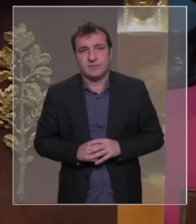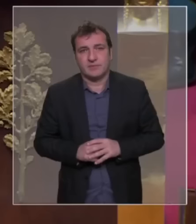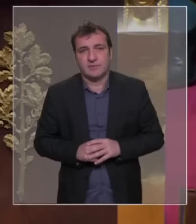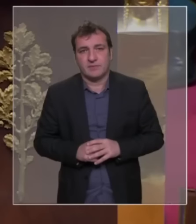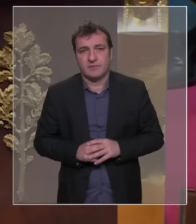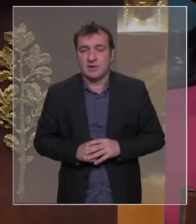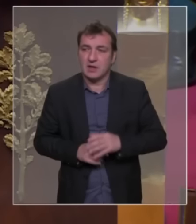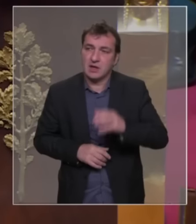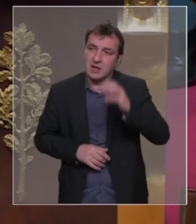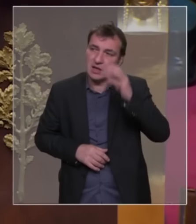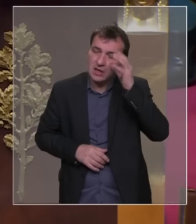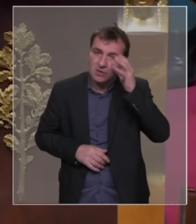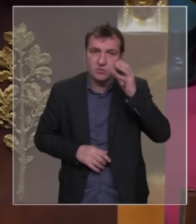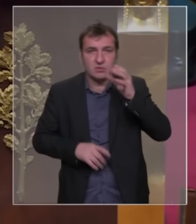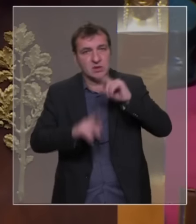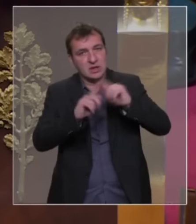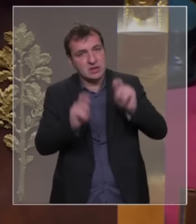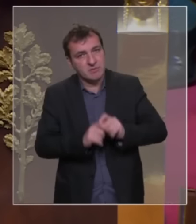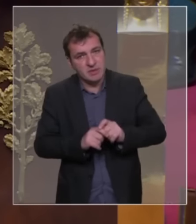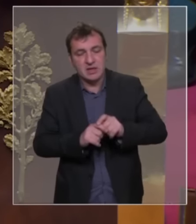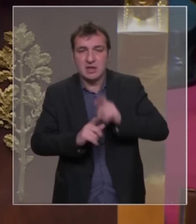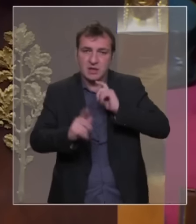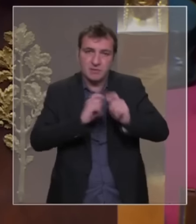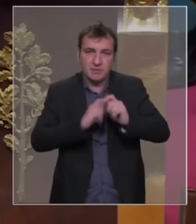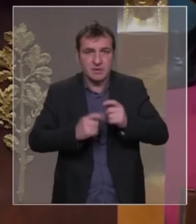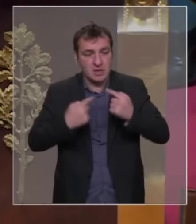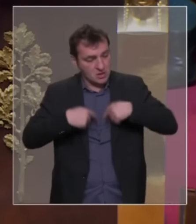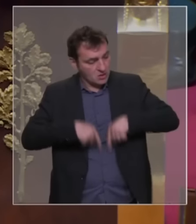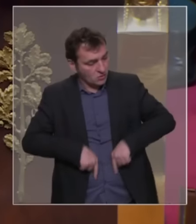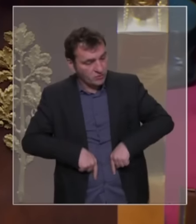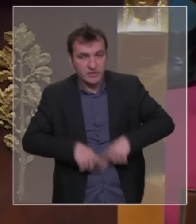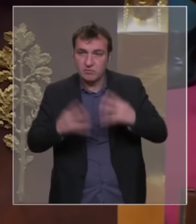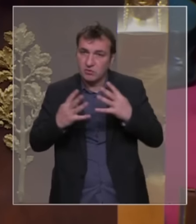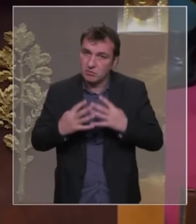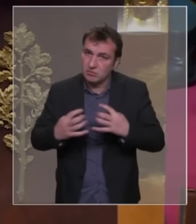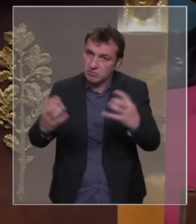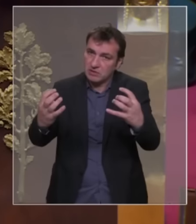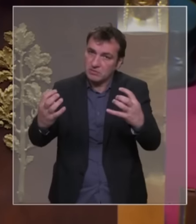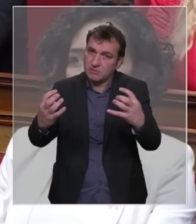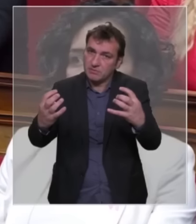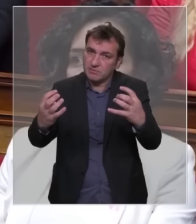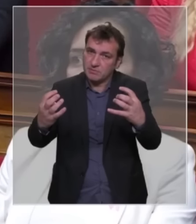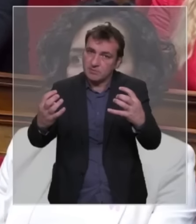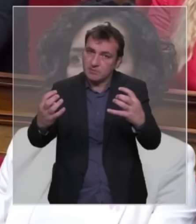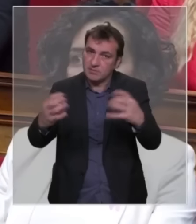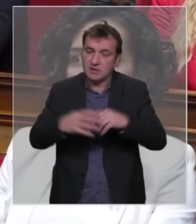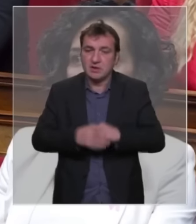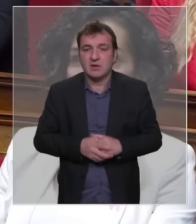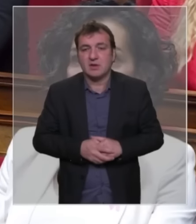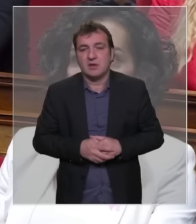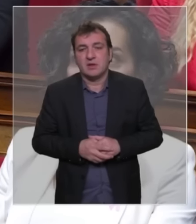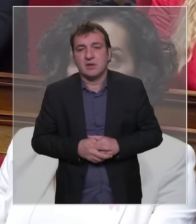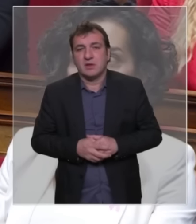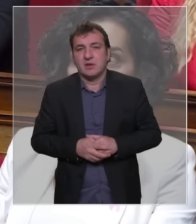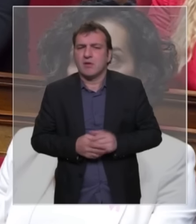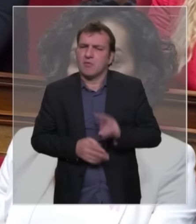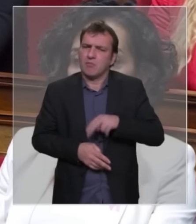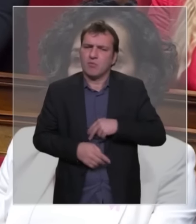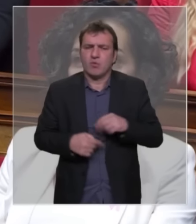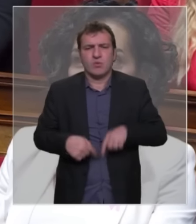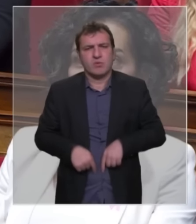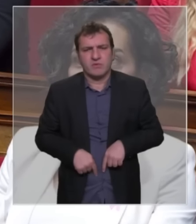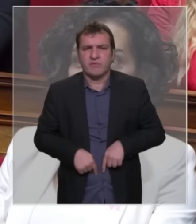Écoute, respect et dialogue entre le gouvernement et le Parlement. Je demanderai à mon gouvernement de s'appuyer davantage